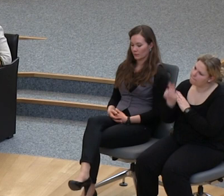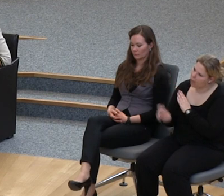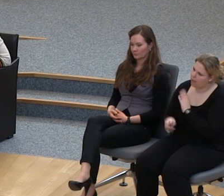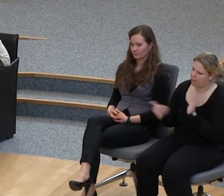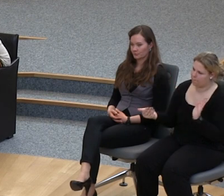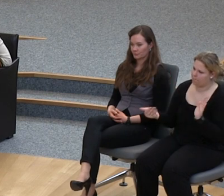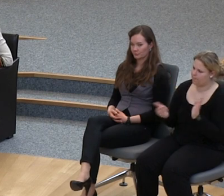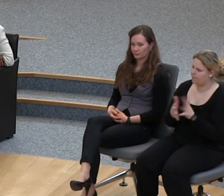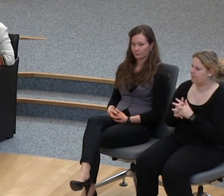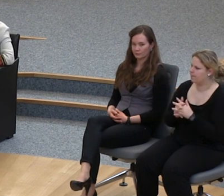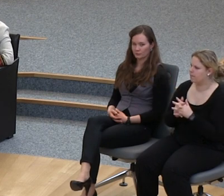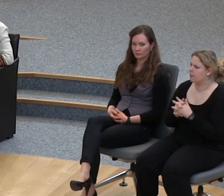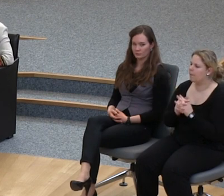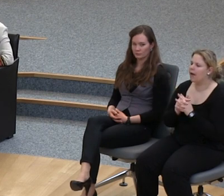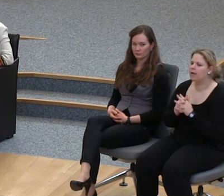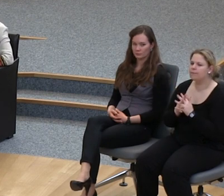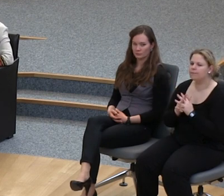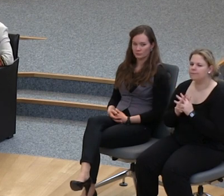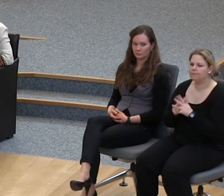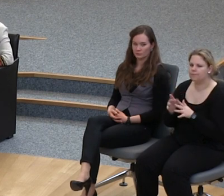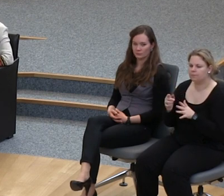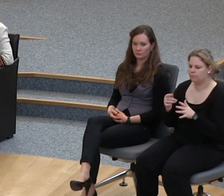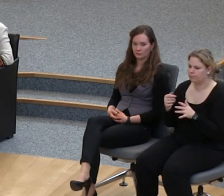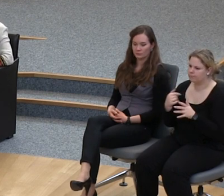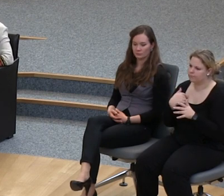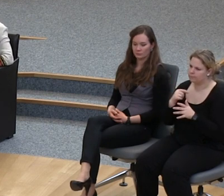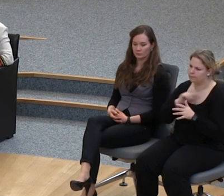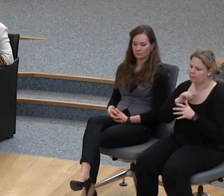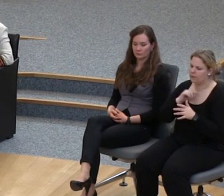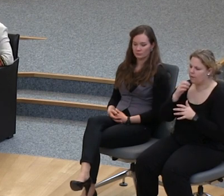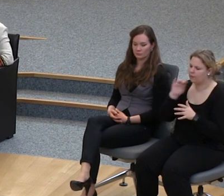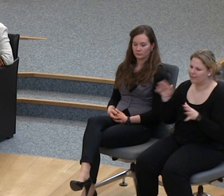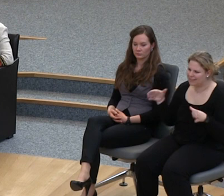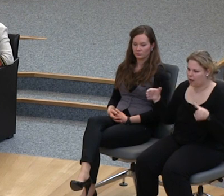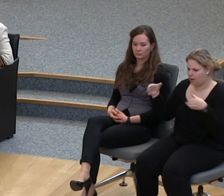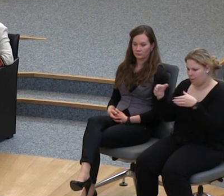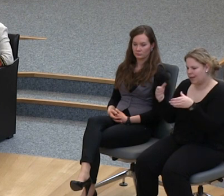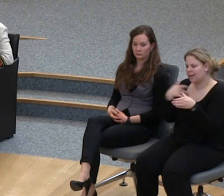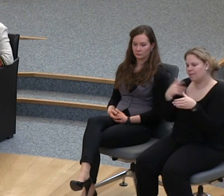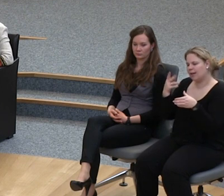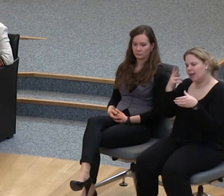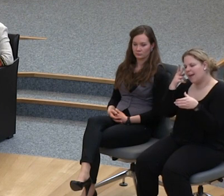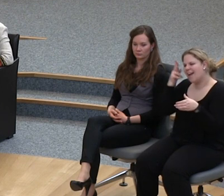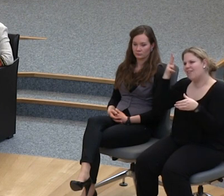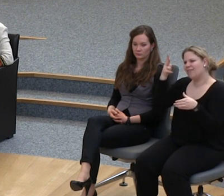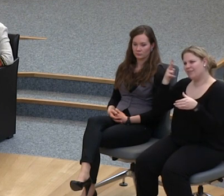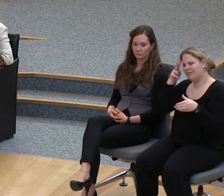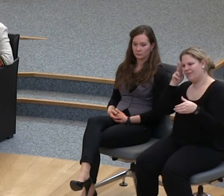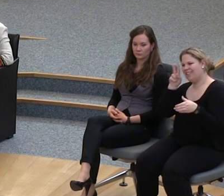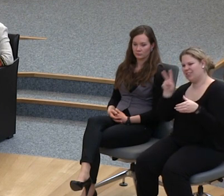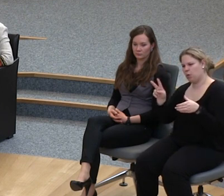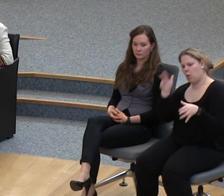letztendlich steckt immer dahinter, und das versuchen wir gemeinsam mit den Kommunen auch hinzukriegen, so eine Vision, wie kann eigentlich ein